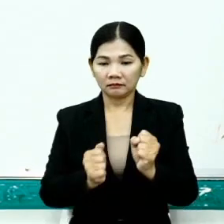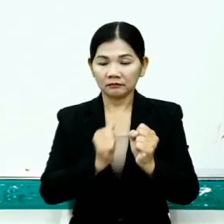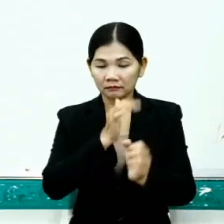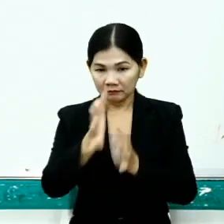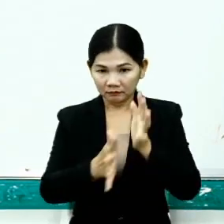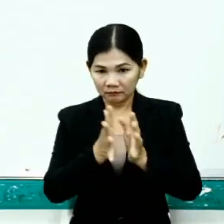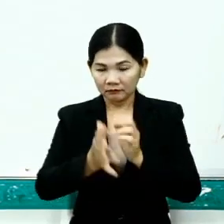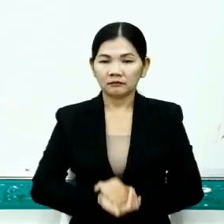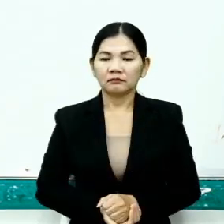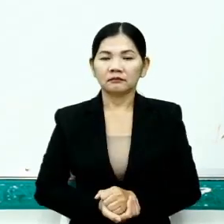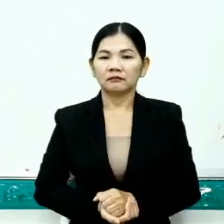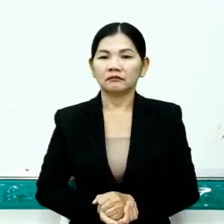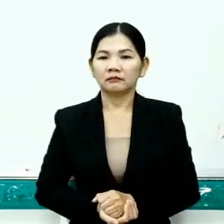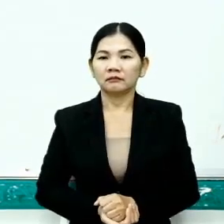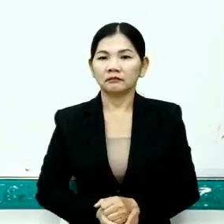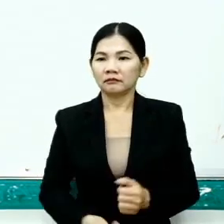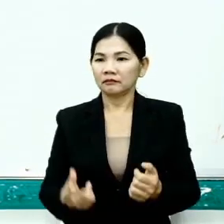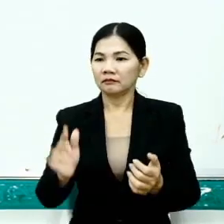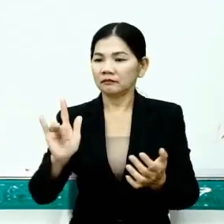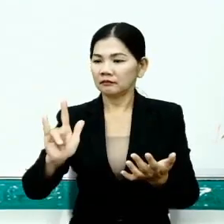đám. Bó.